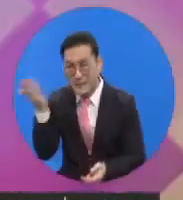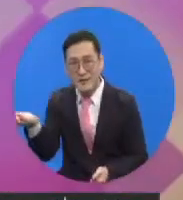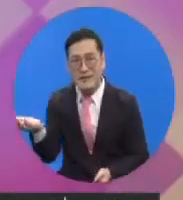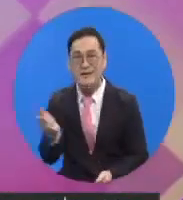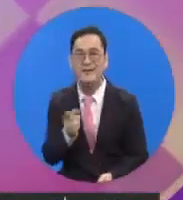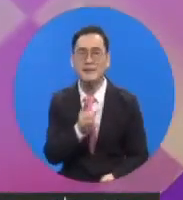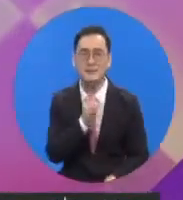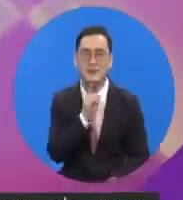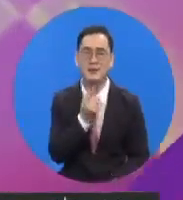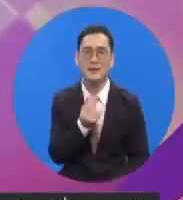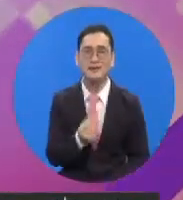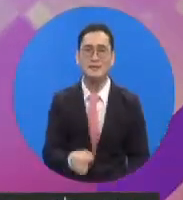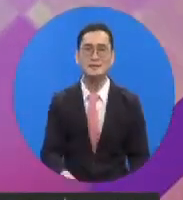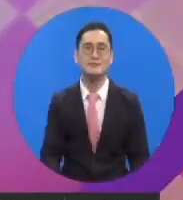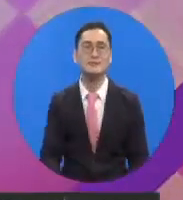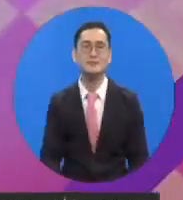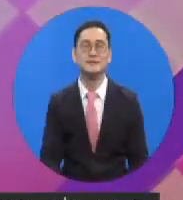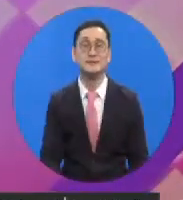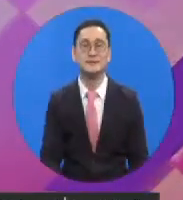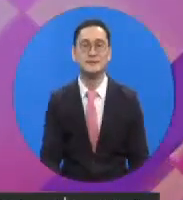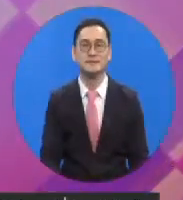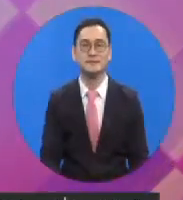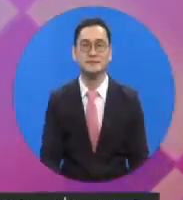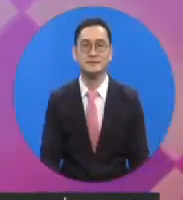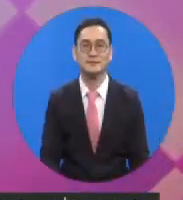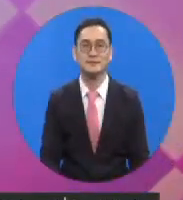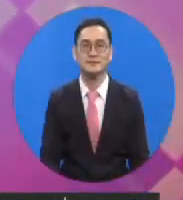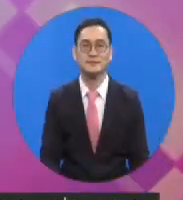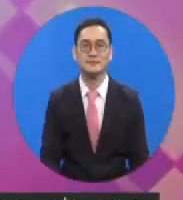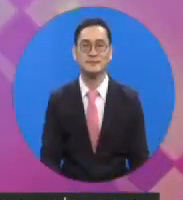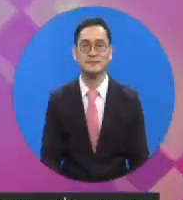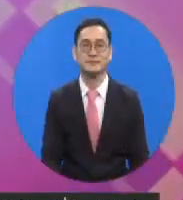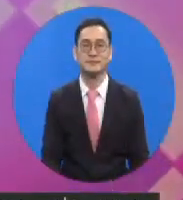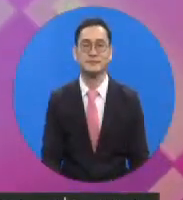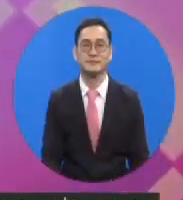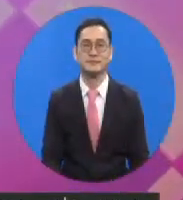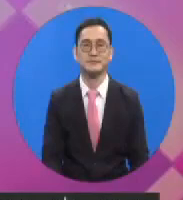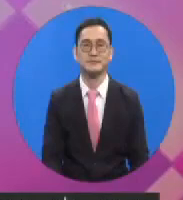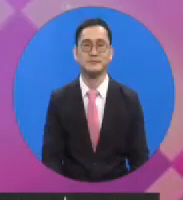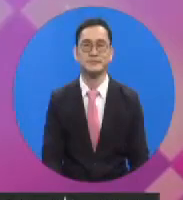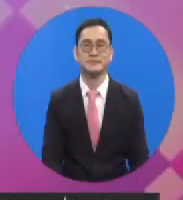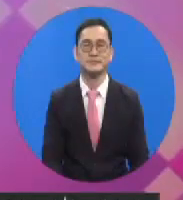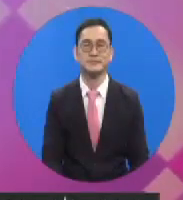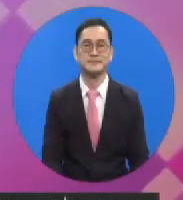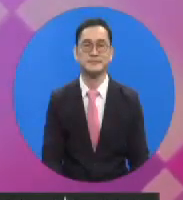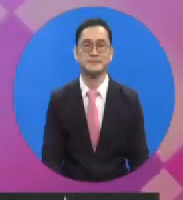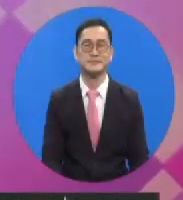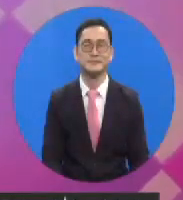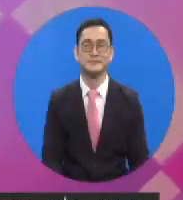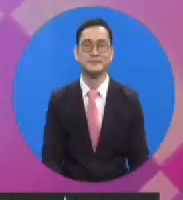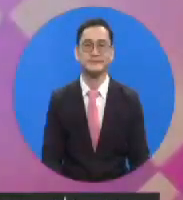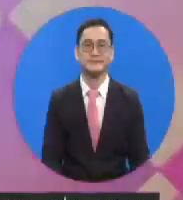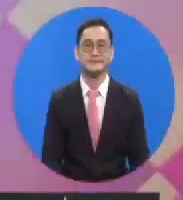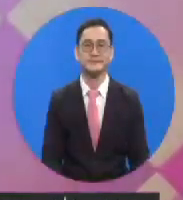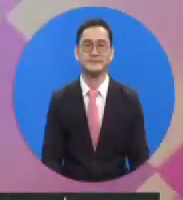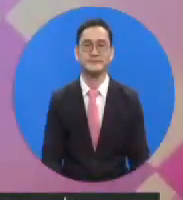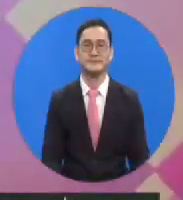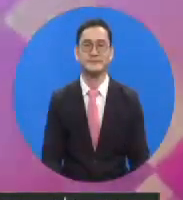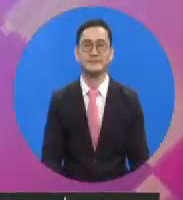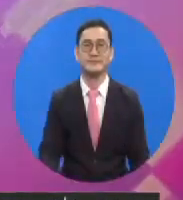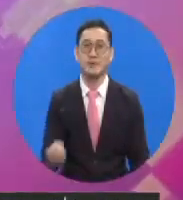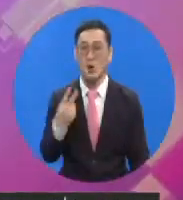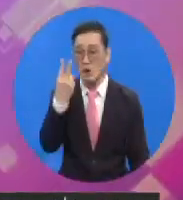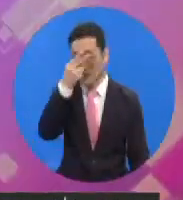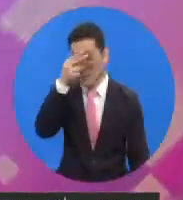자, 아시는 분은 댓글 좀 달겨주시기 바라겠습니다. 그런가 하면 윤 총장의 답변